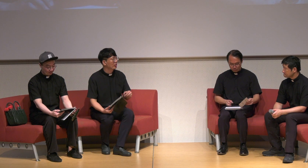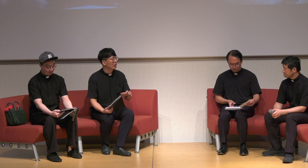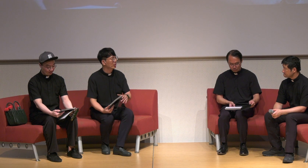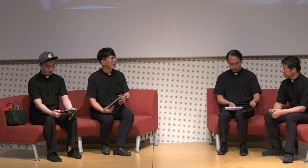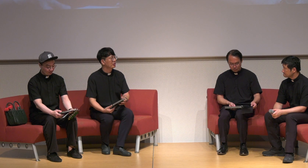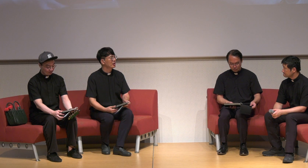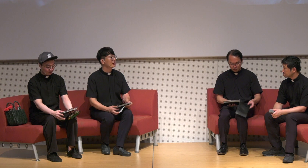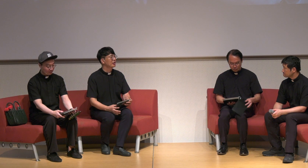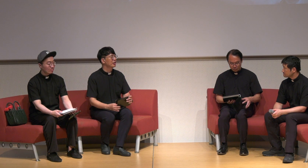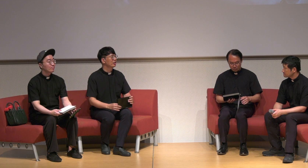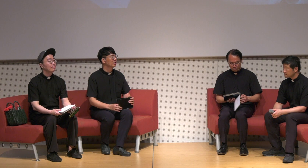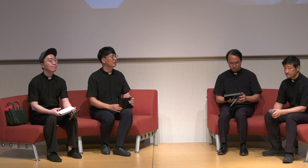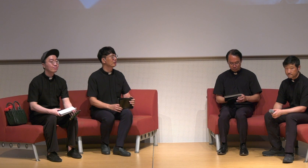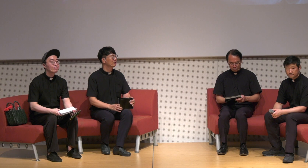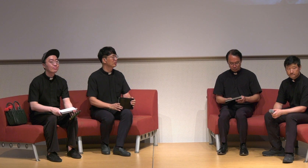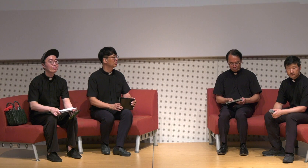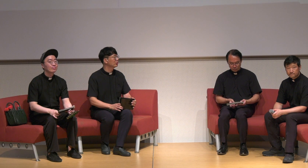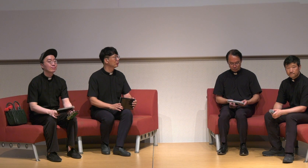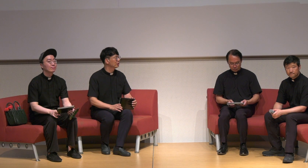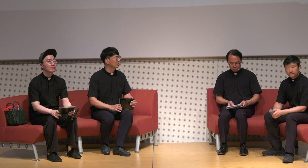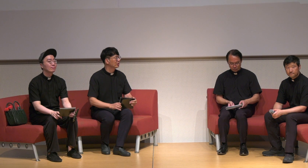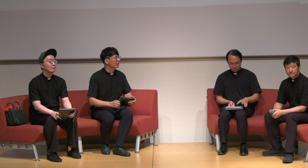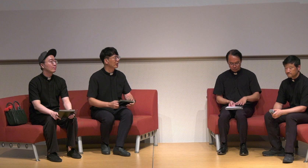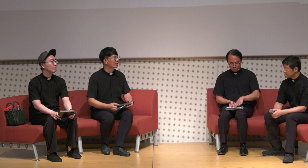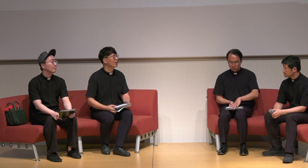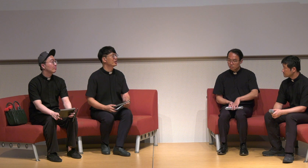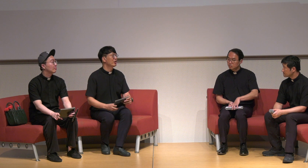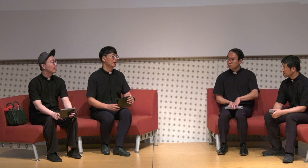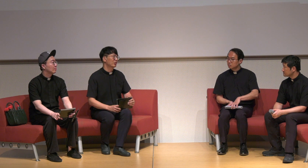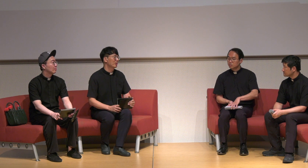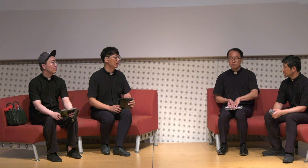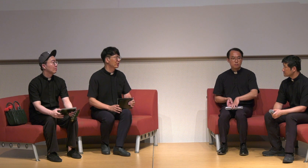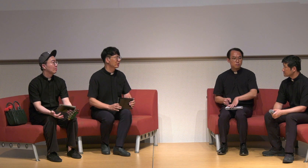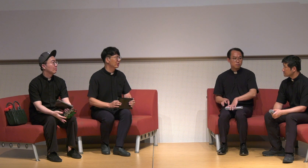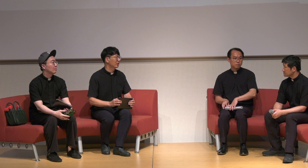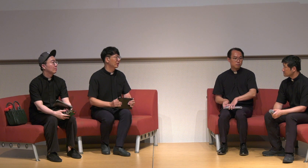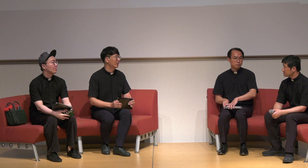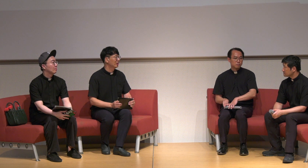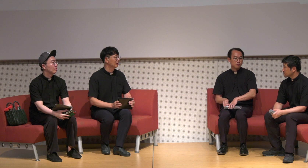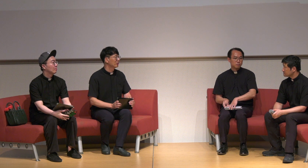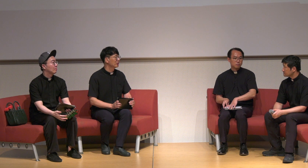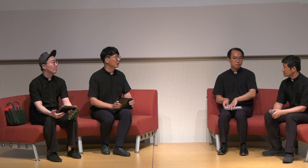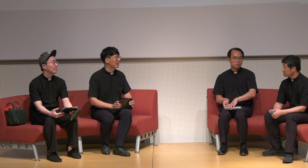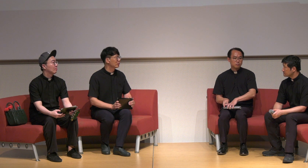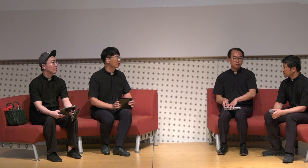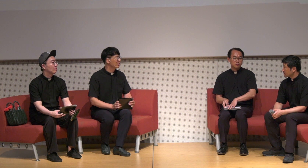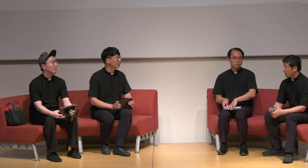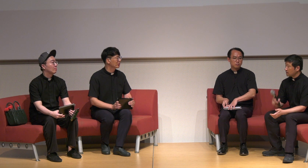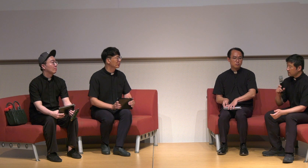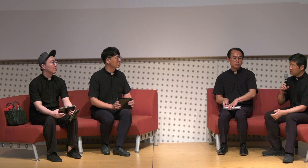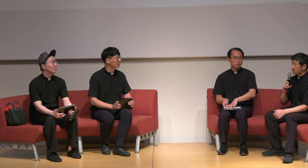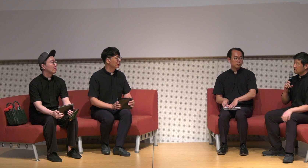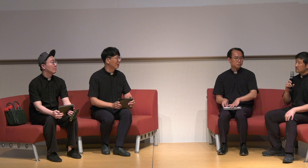특별히 시각장애인들 분들 이렇게 여가 생활을 어떻게 보내는지 그런 것들을 많이 준비해 주셨다고 들었습니다. 네.